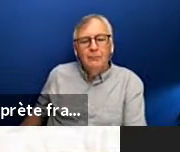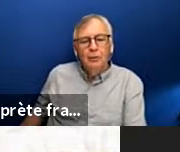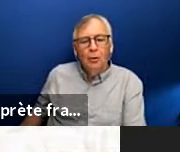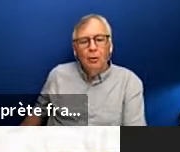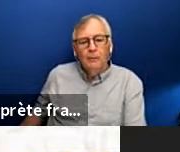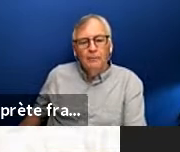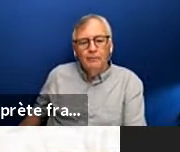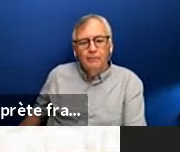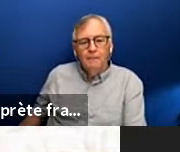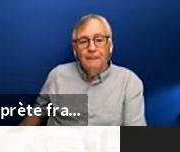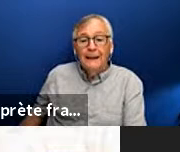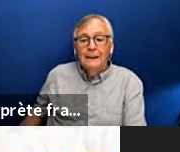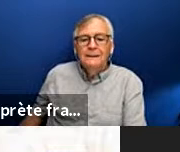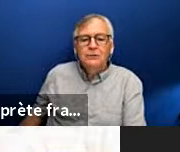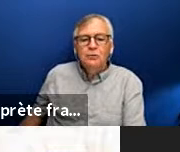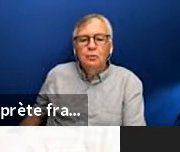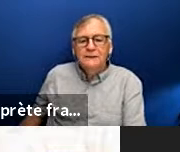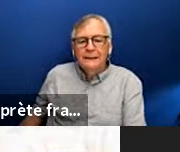Poliment. Non.